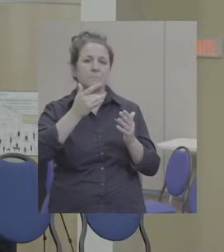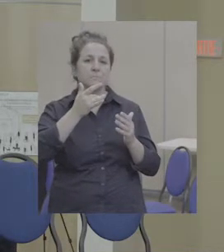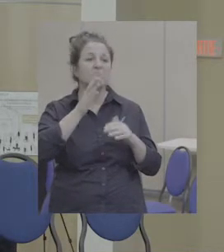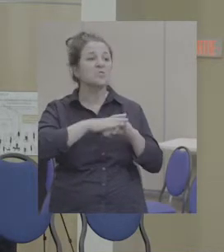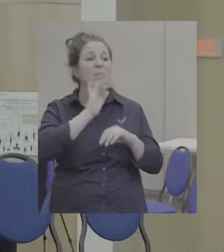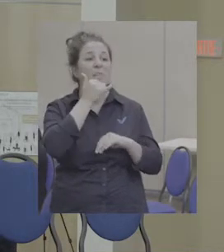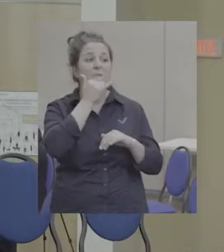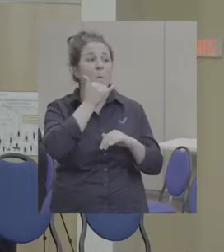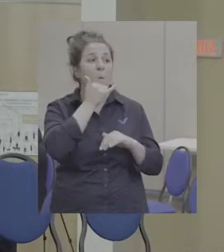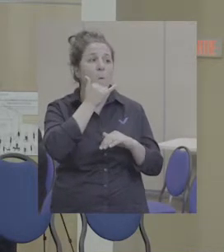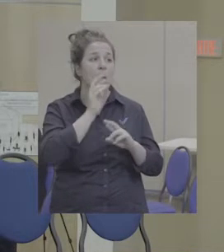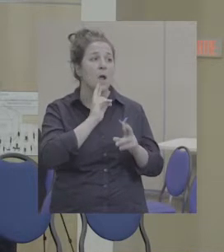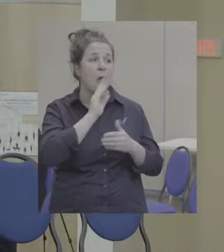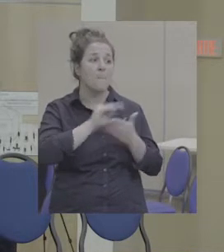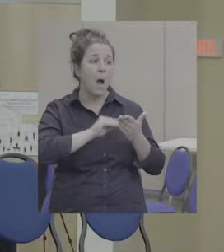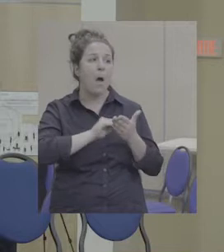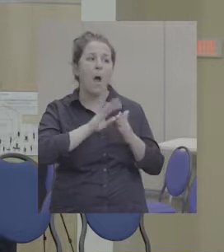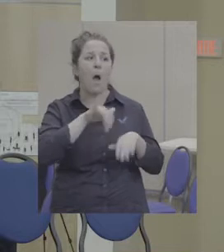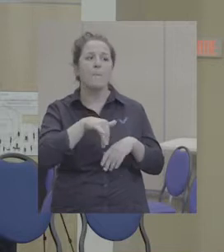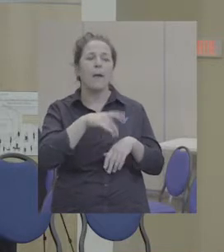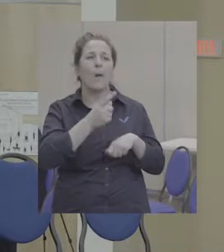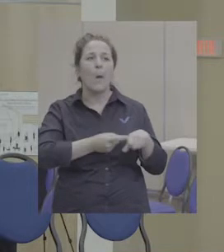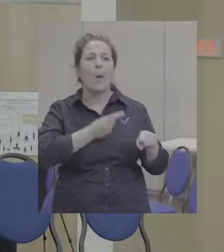de défauts, là, puis ça prend un an